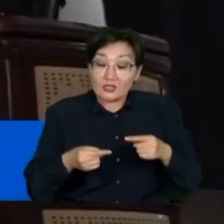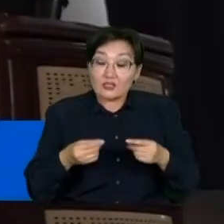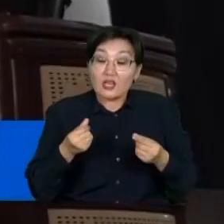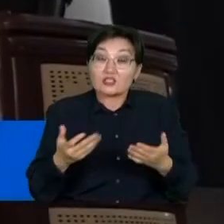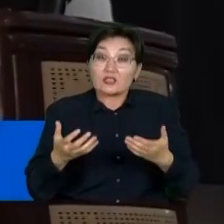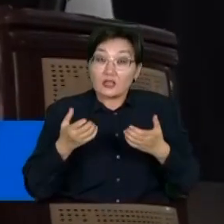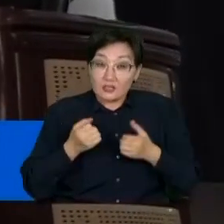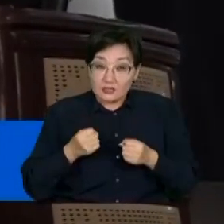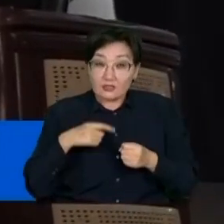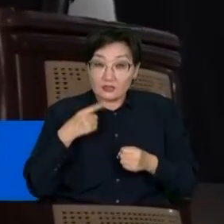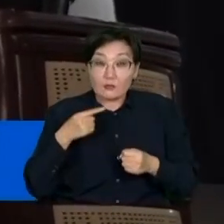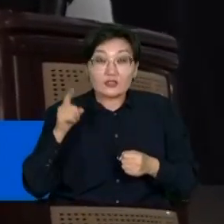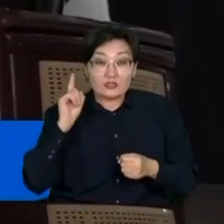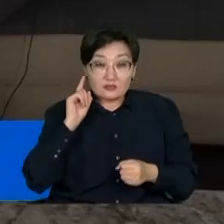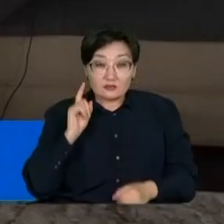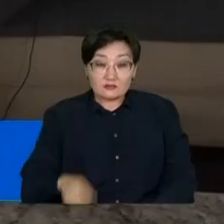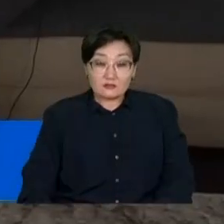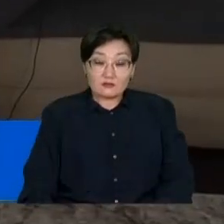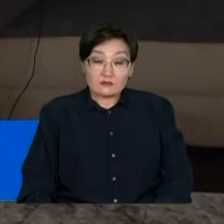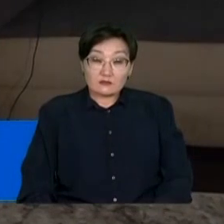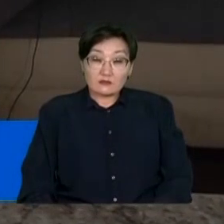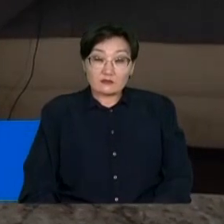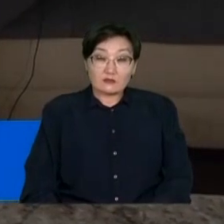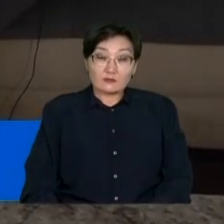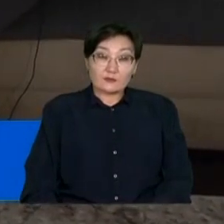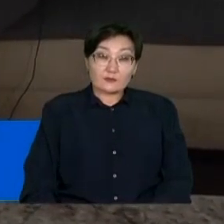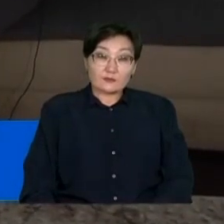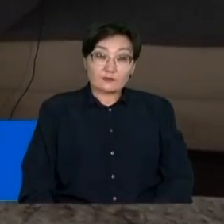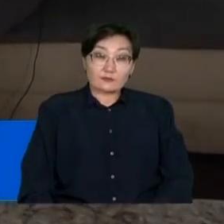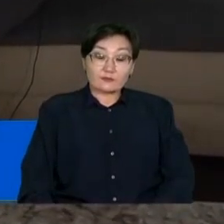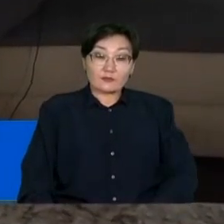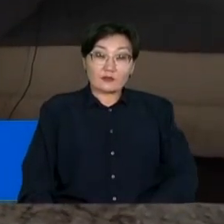алғандарын естіпті. Әлібек Шынтемір, Ғани Қалуов, Алматы телеарнасы.